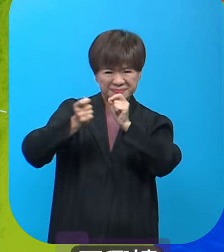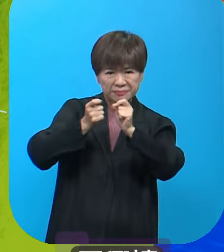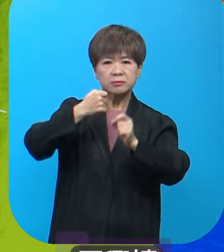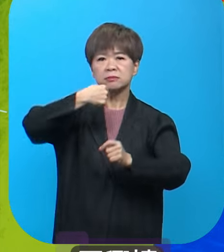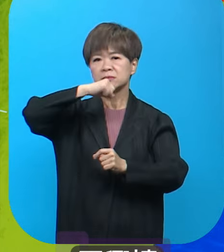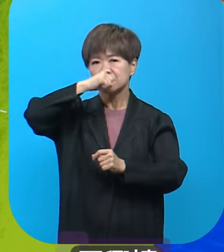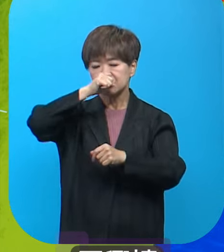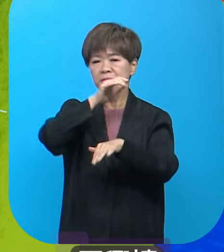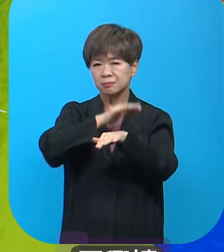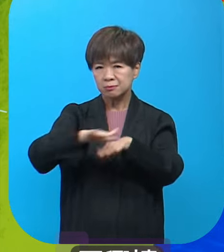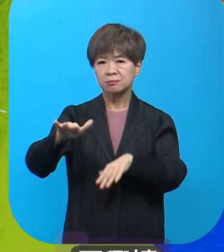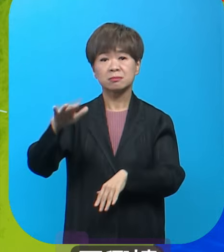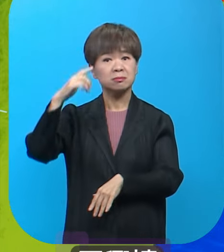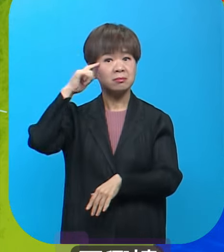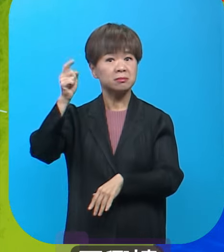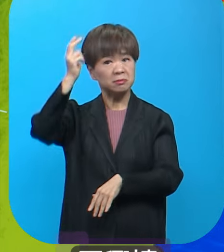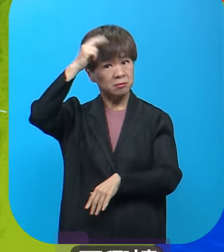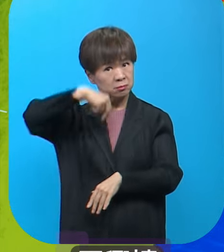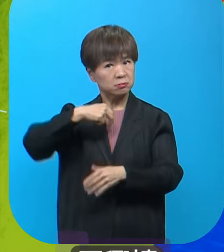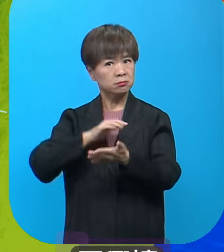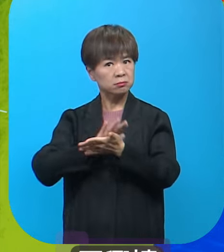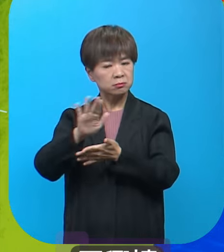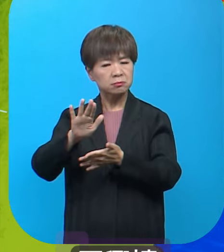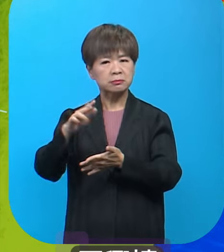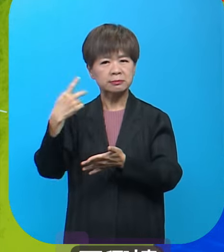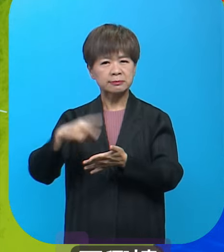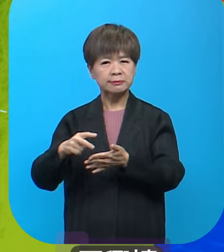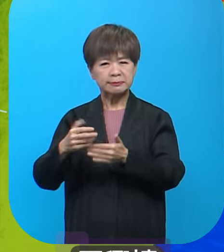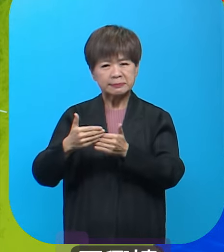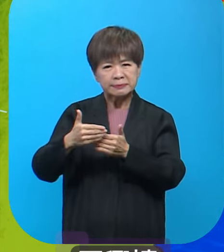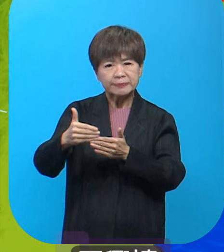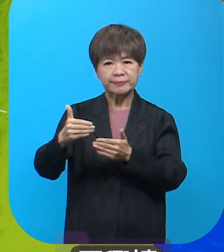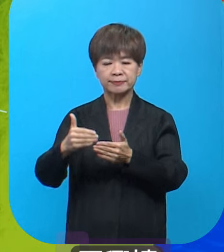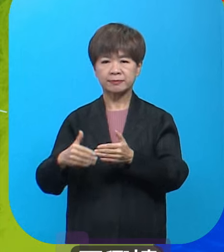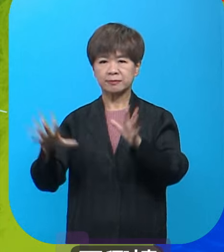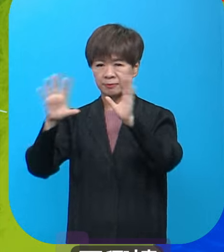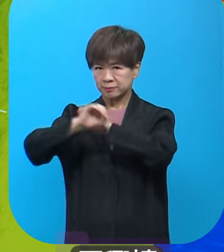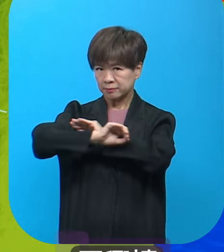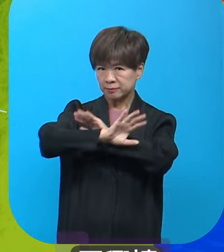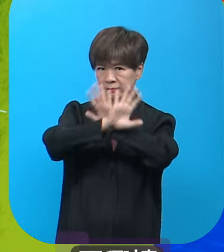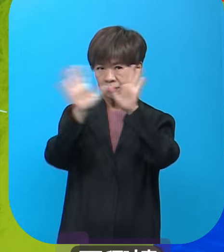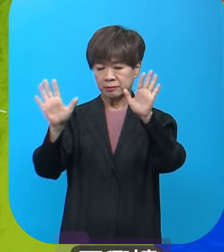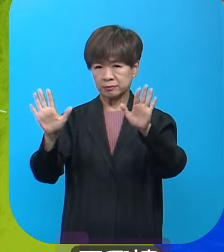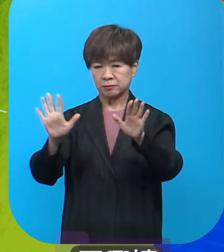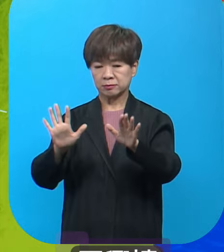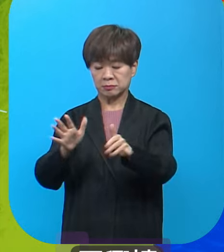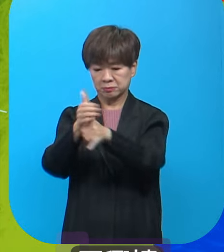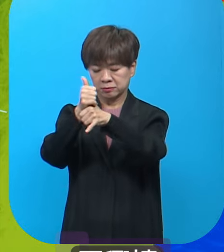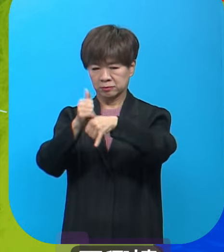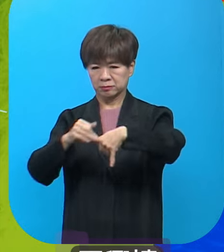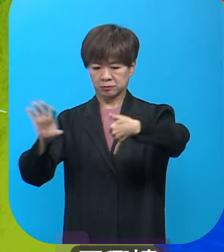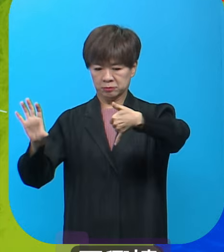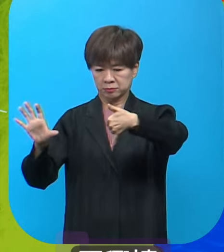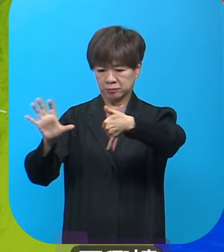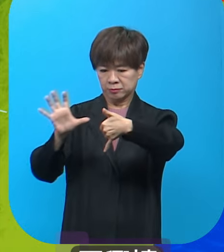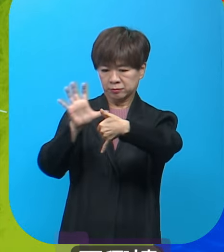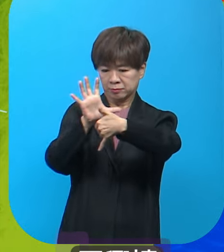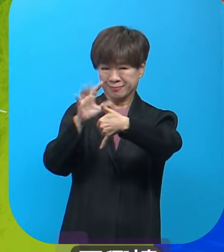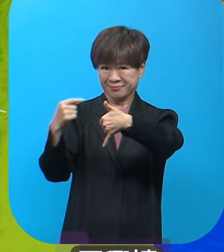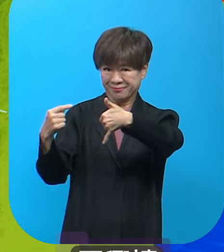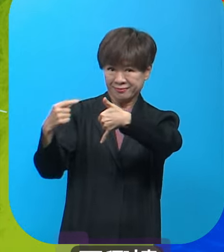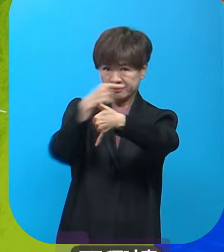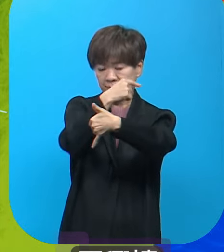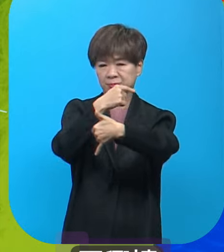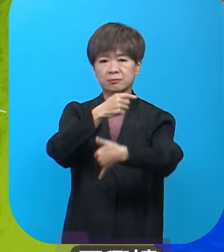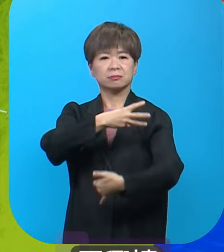近，并且在明天的下半天到后天的上半天，中心有可能会通过台湾北部的上空，因此周